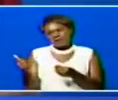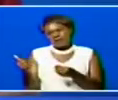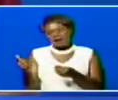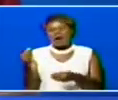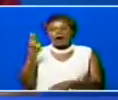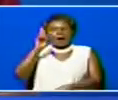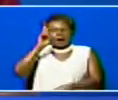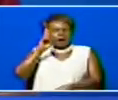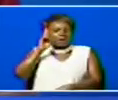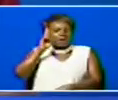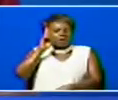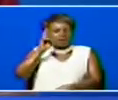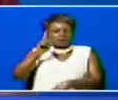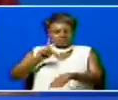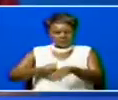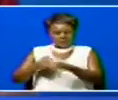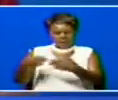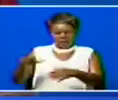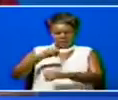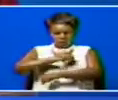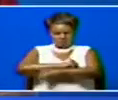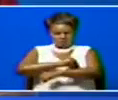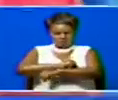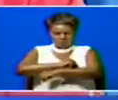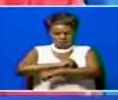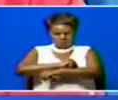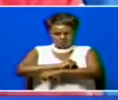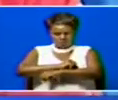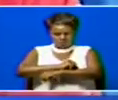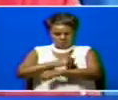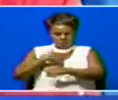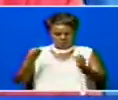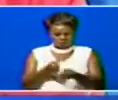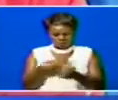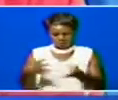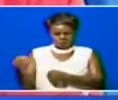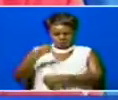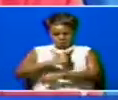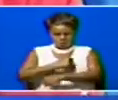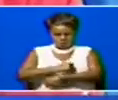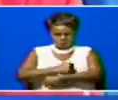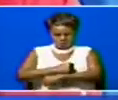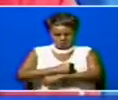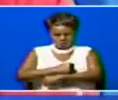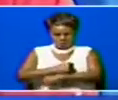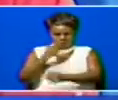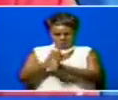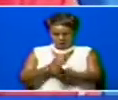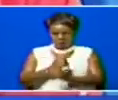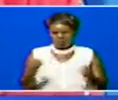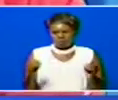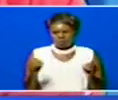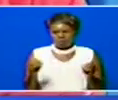mjombako mwingine. Sasa wakati niliacha shule kwa sababu ya kulemewa, singeweza kuenda shule, singeweza kufanya kitu